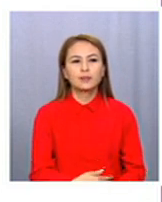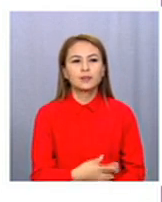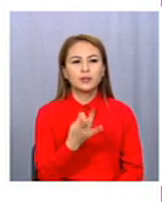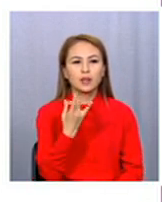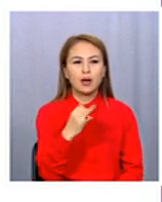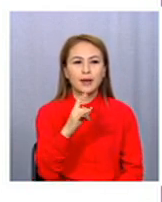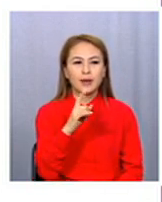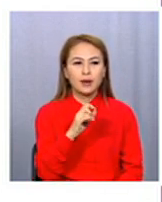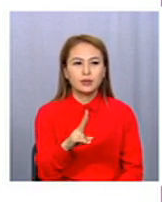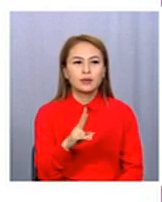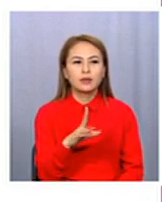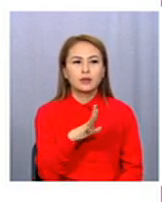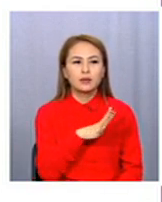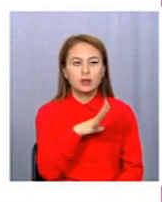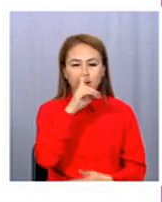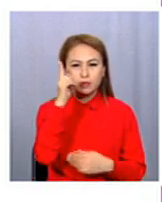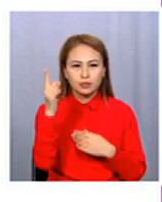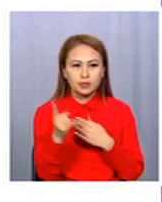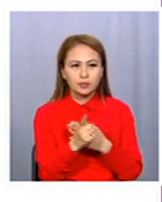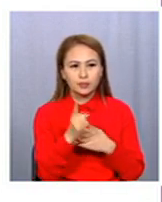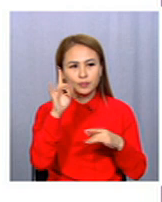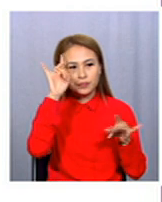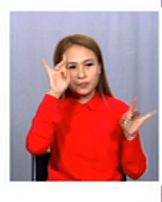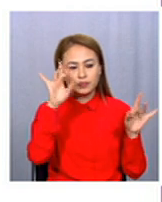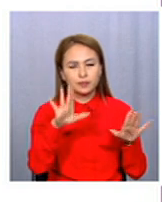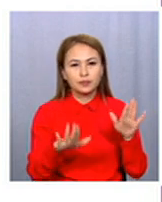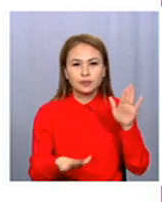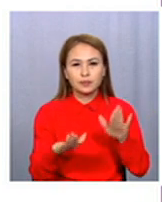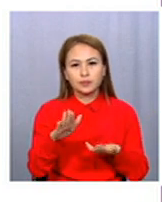Райхан табан астында өзінше жорамал жасап.